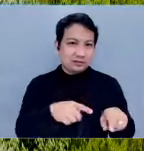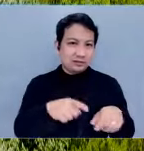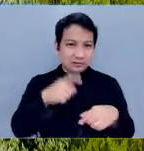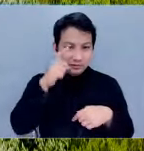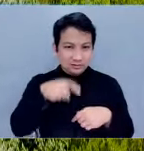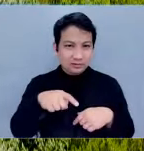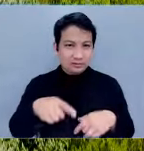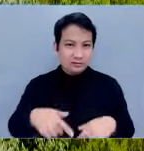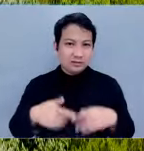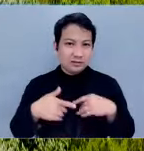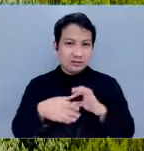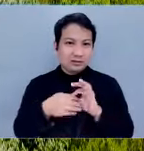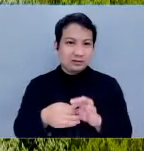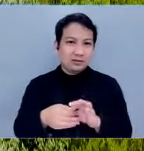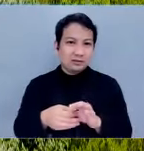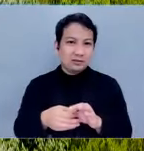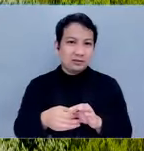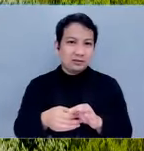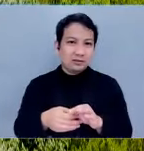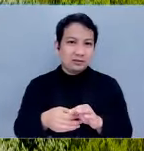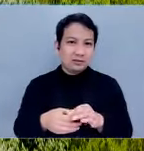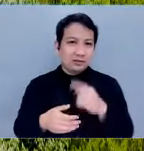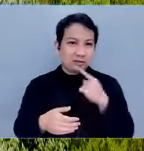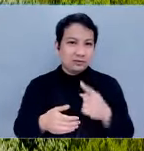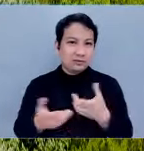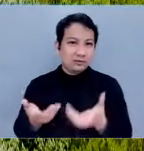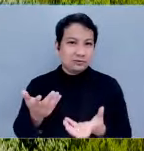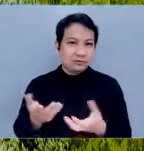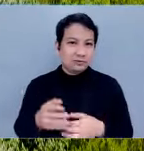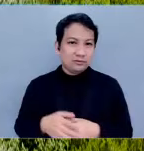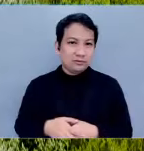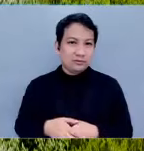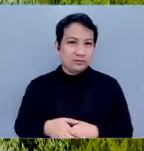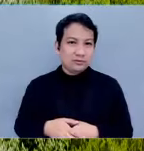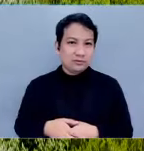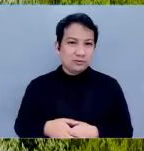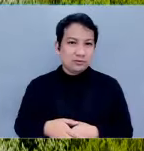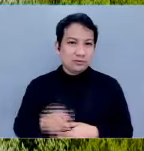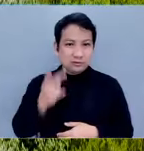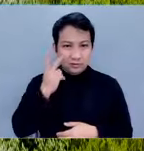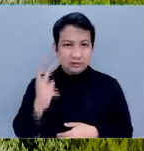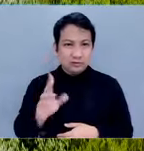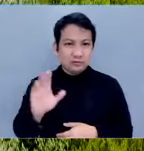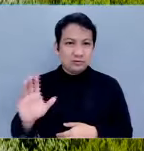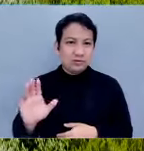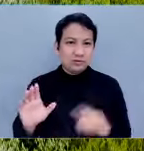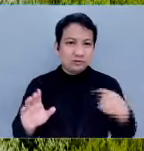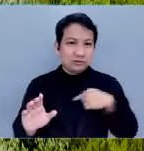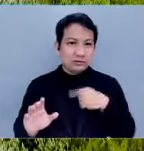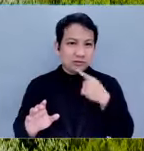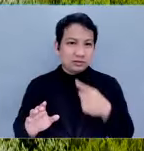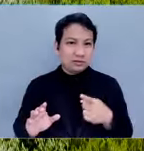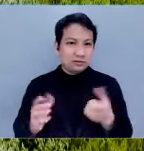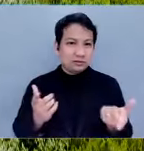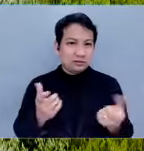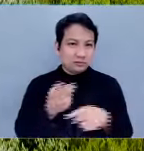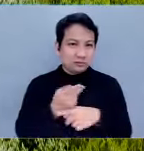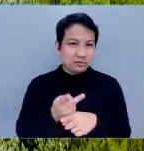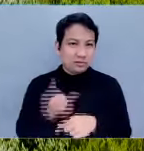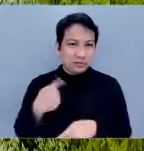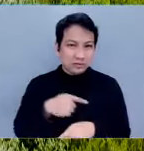mga bata. No? And at one point, I had to let go. They knew better than me. They knew better than us in certain aspects of production. Mm. And I